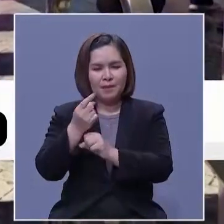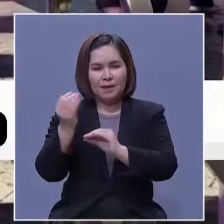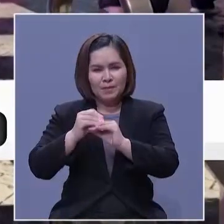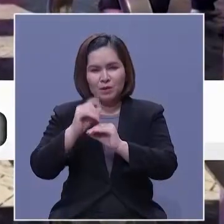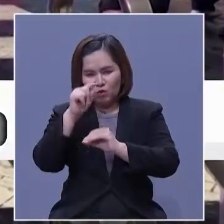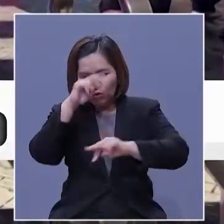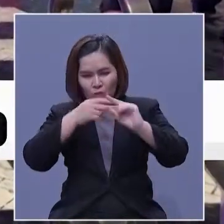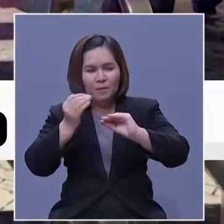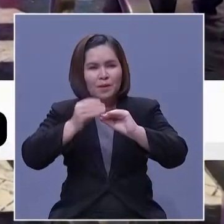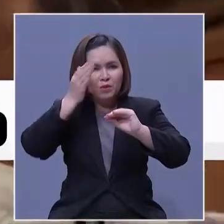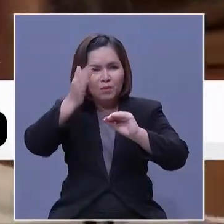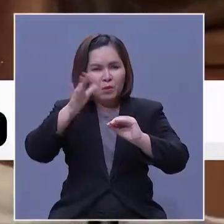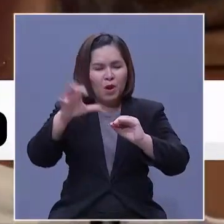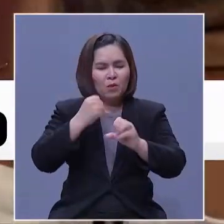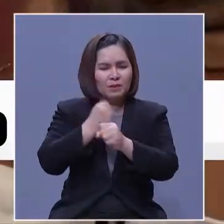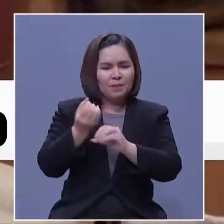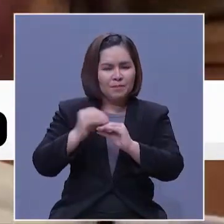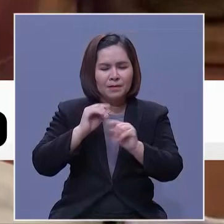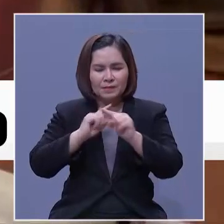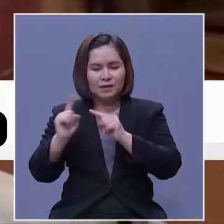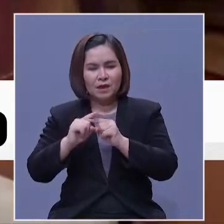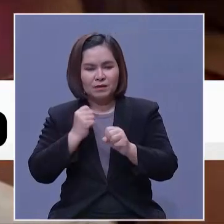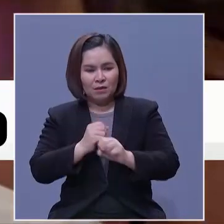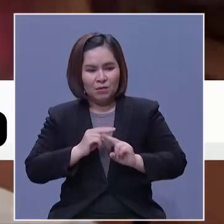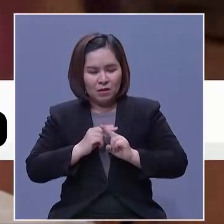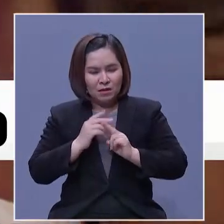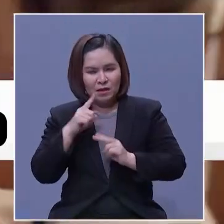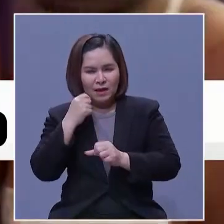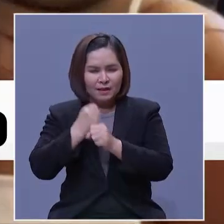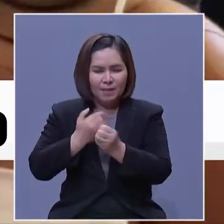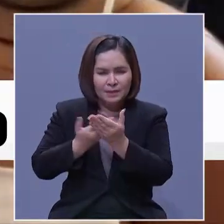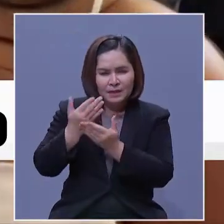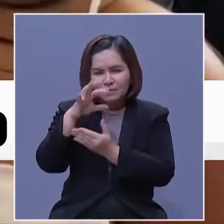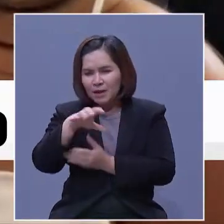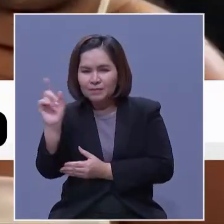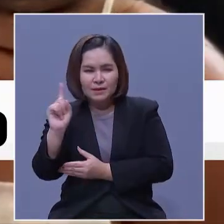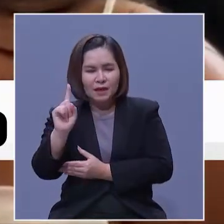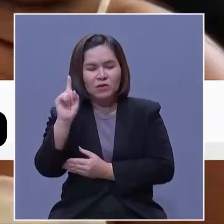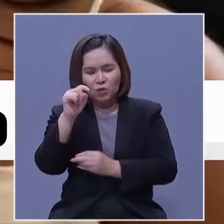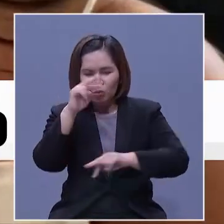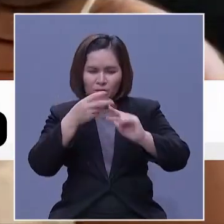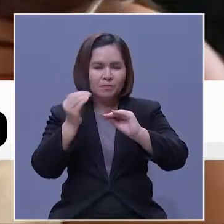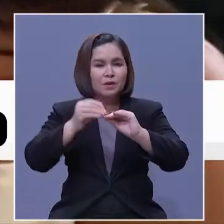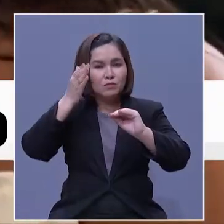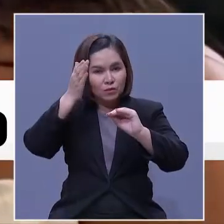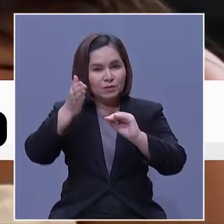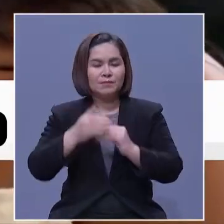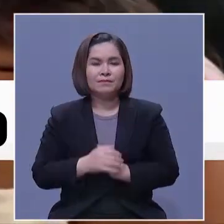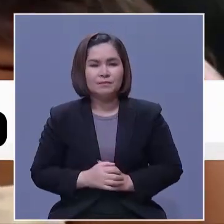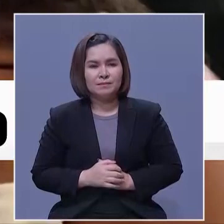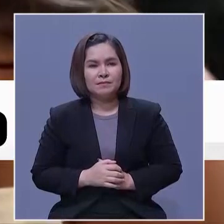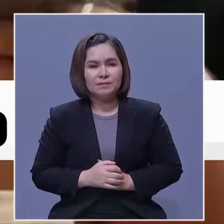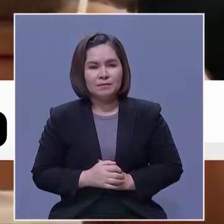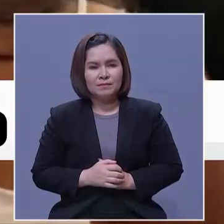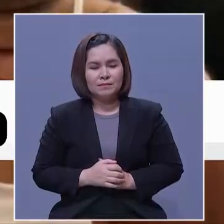อบต่อนะครับว่าการดัดแปลงที่ว่านี้คนก่อเหตุดัดแปลงเองหรือไม่หรือมีใครนะครับมาดัดแปลงให้นะครับสำนักข่